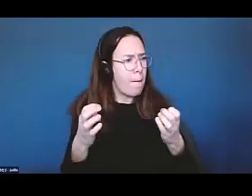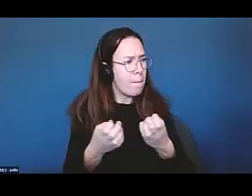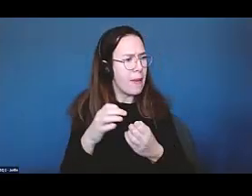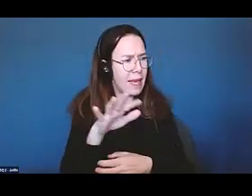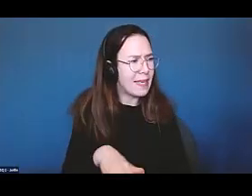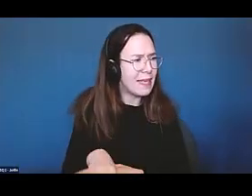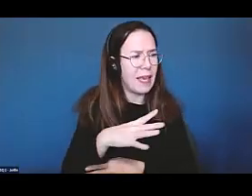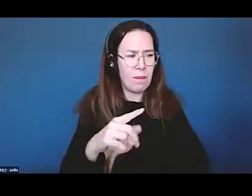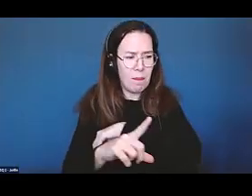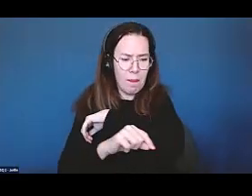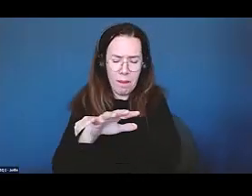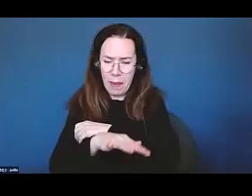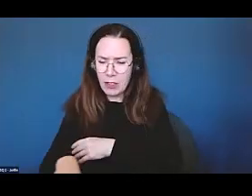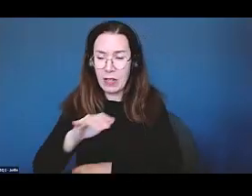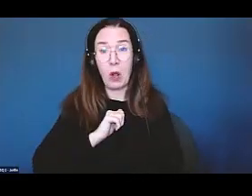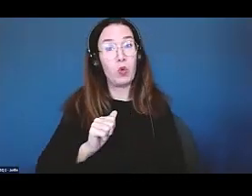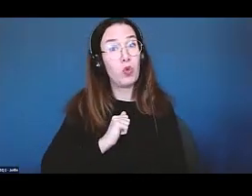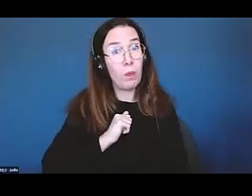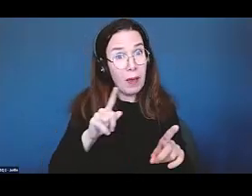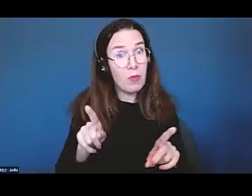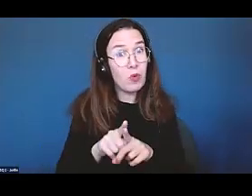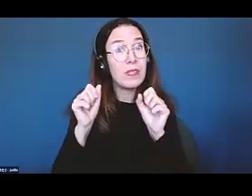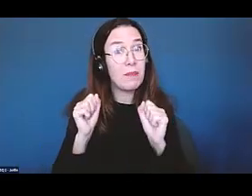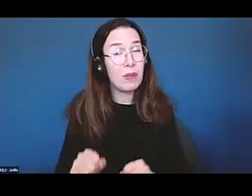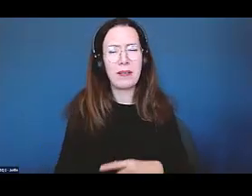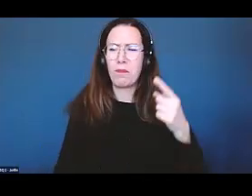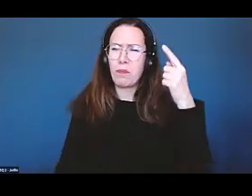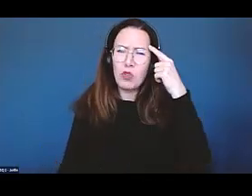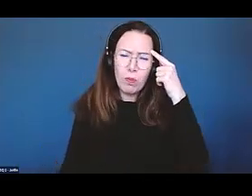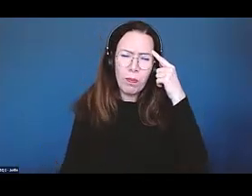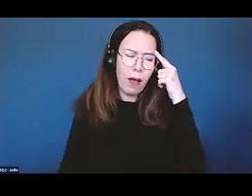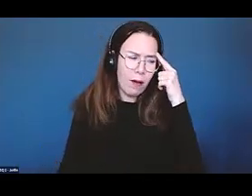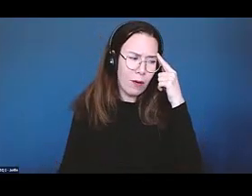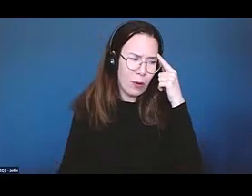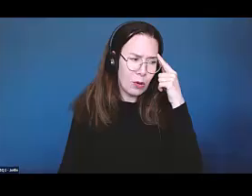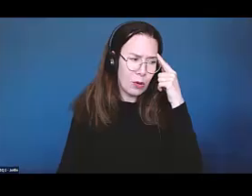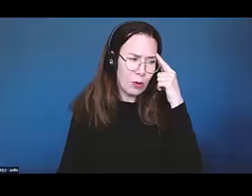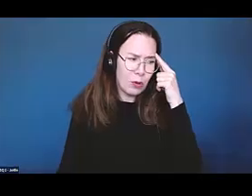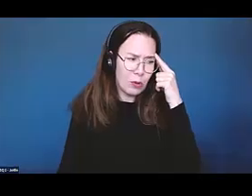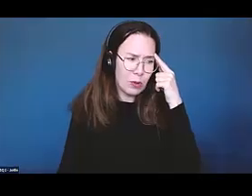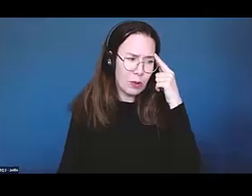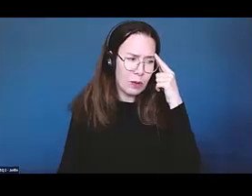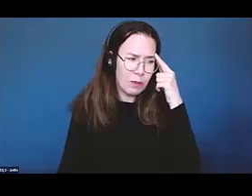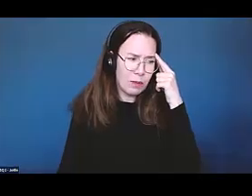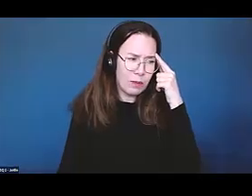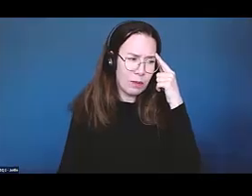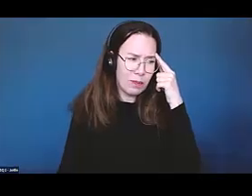les membres de notre équipe, le membre de notre personnel, nous-mêmes également. Et je pense que